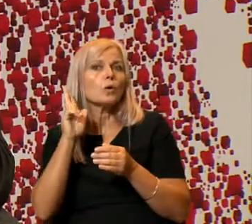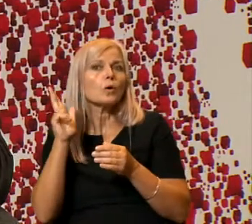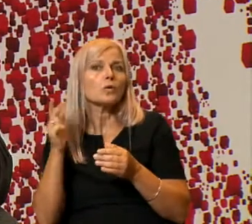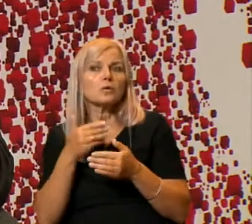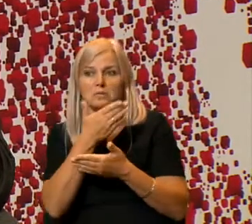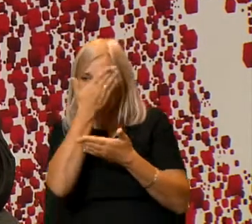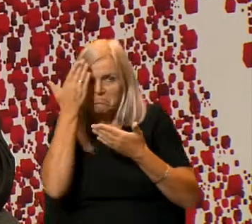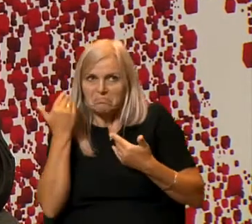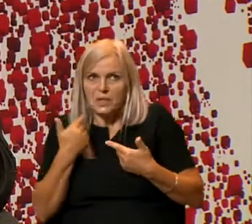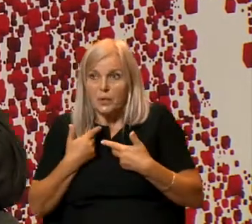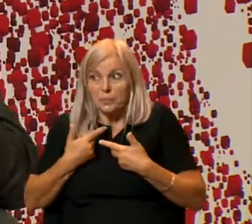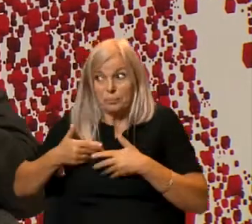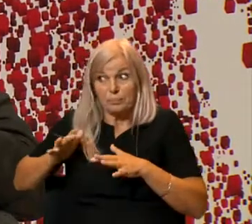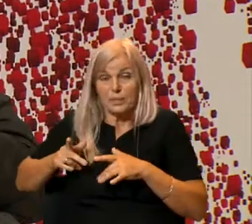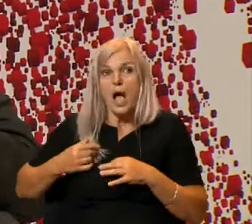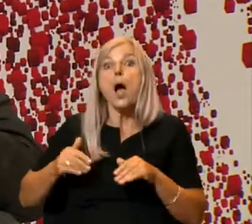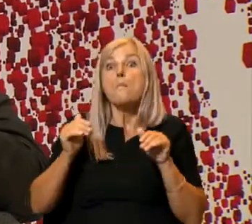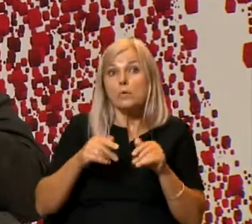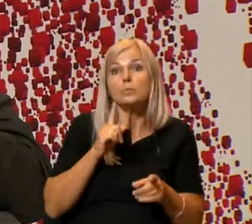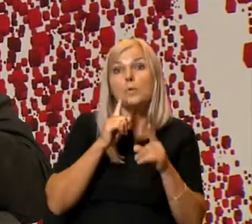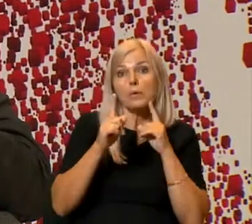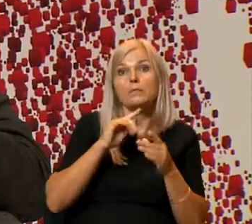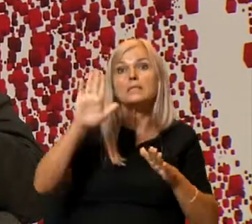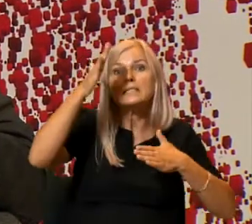a potem możemy porozmawiać z naszymi znajomymi,